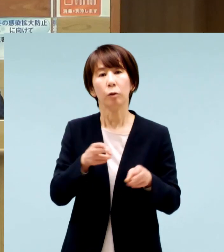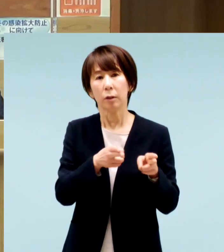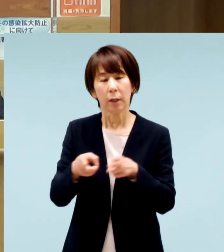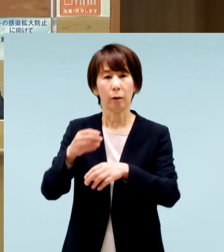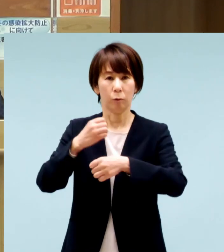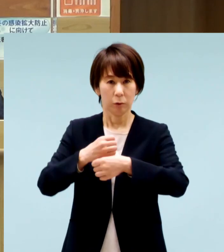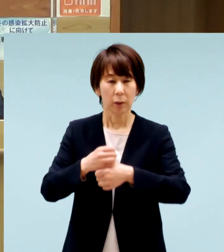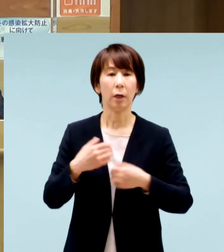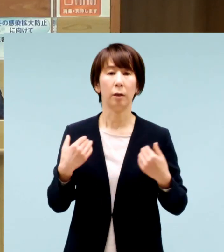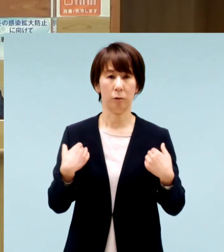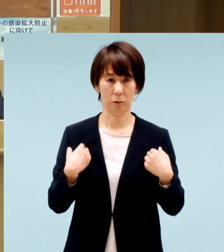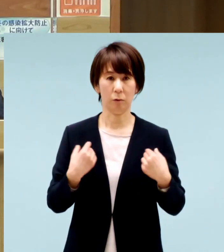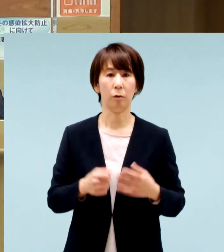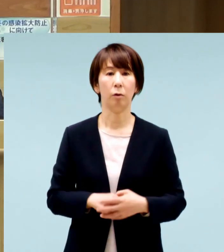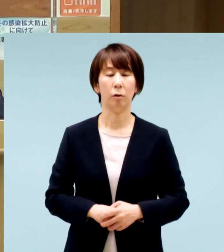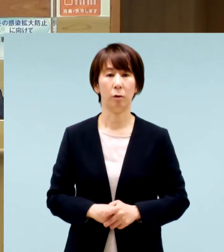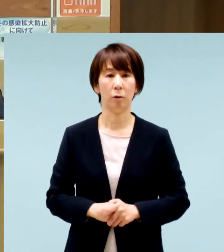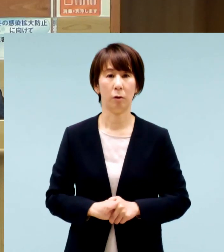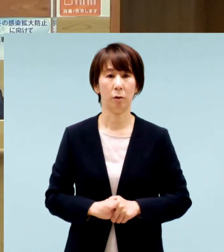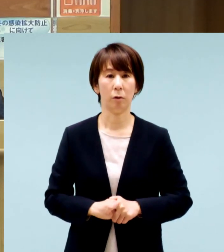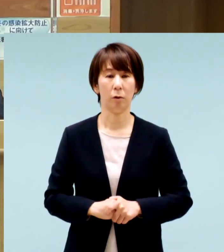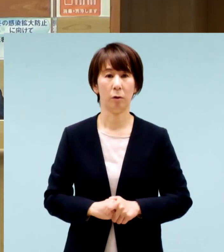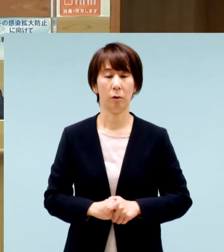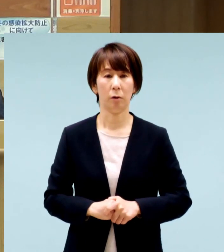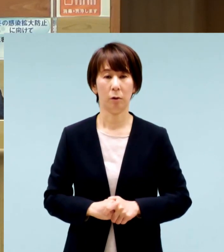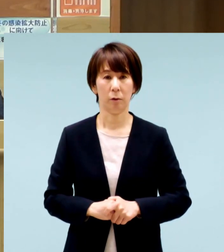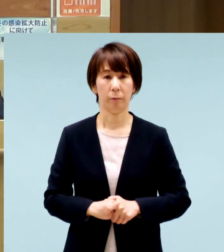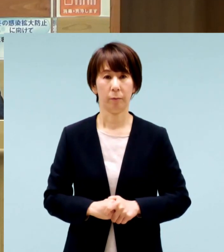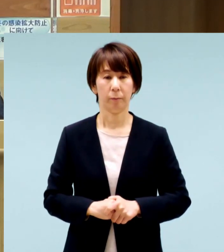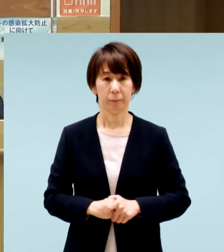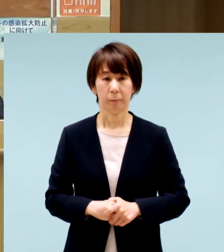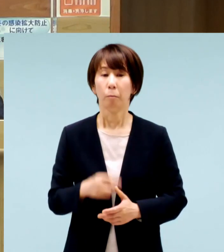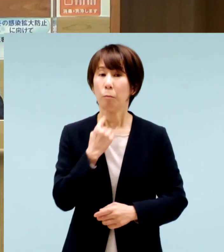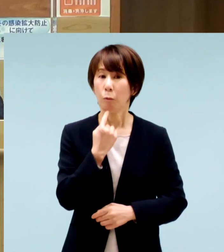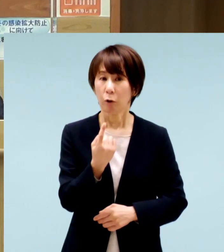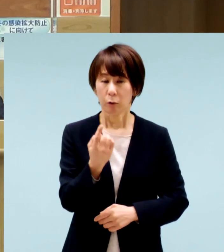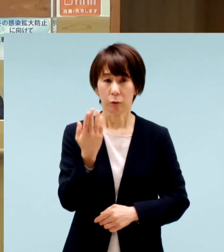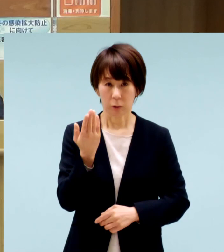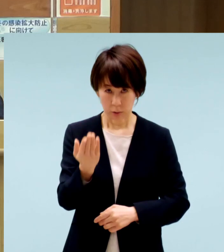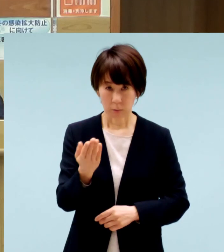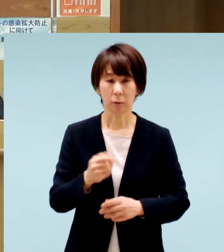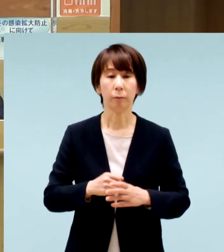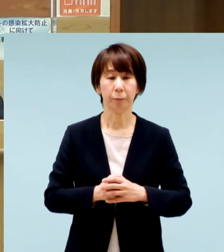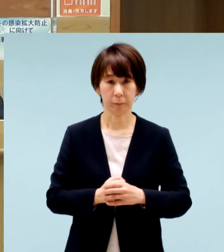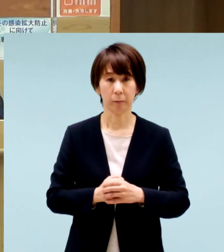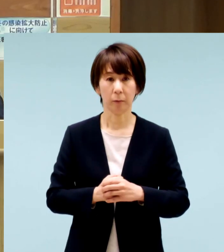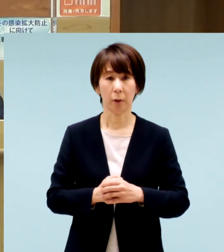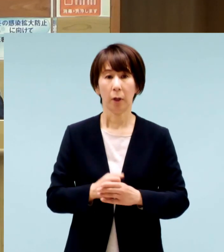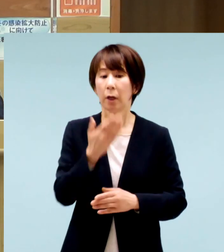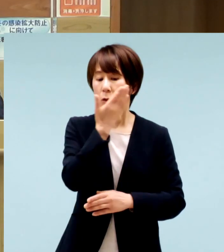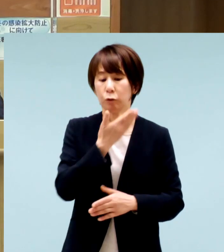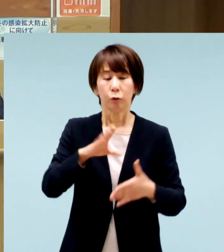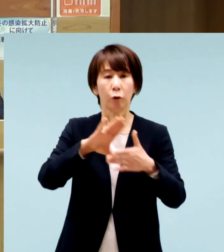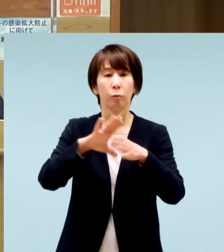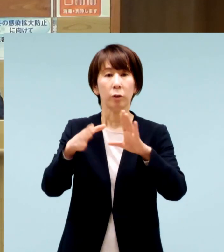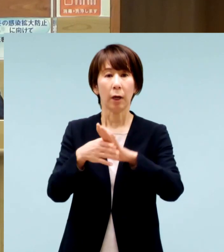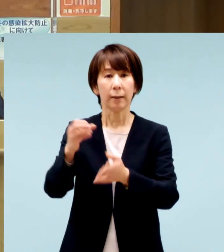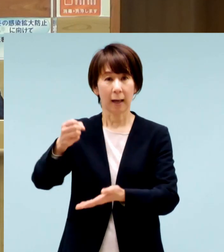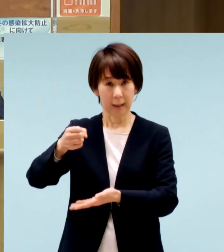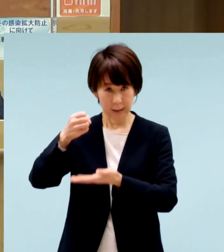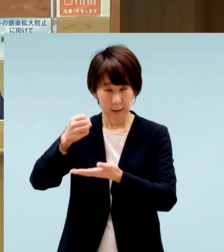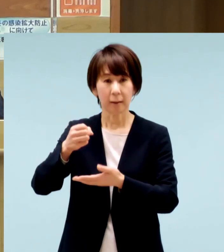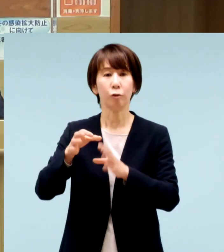。 分かりました、ありがとうございます。あのちょっとまた話題が変わって恐縮なんですが、あの、まあ、重要文化財についてなんですけれ